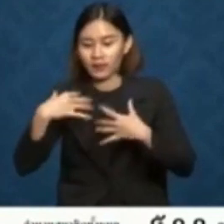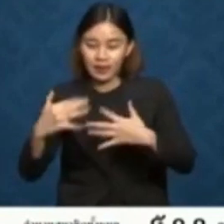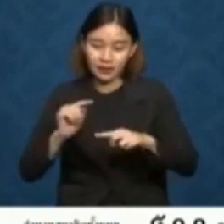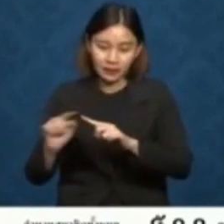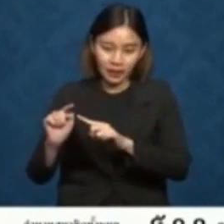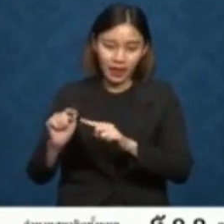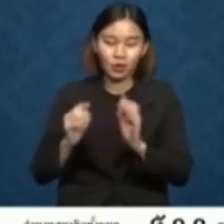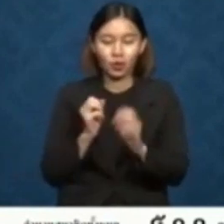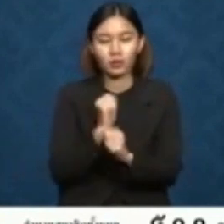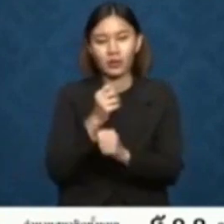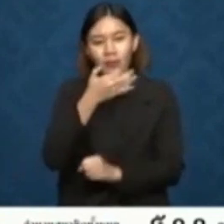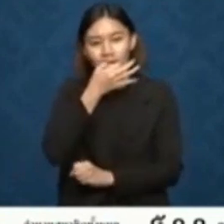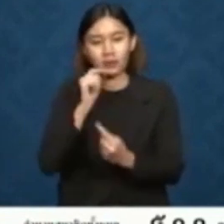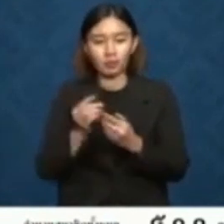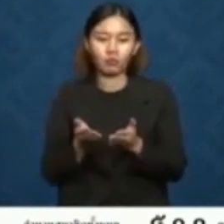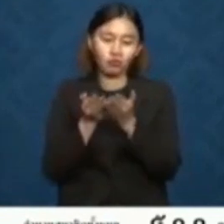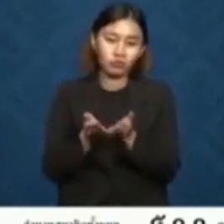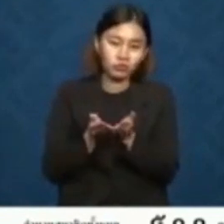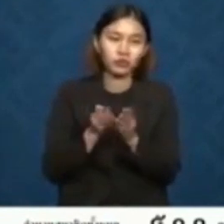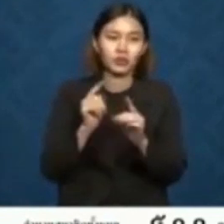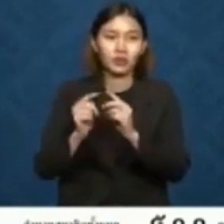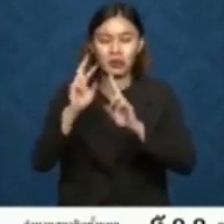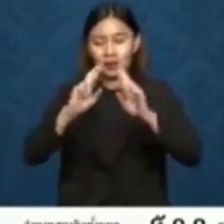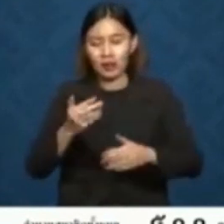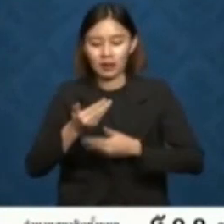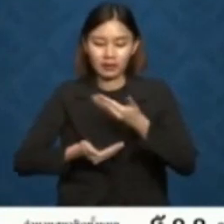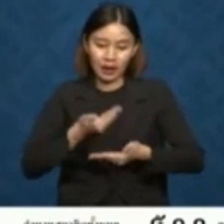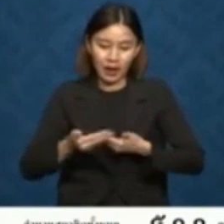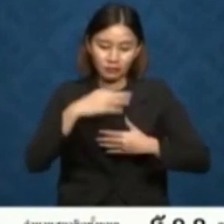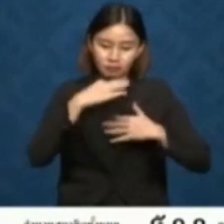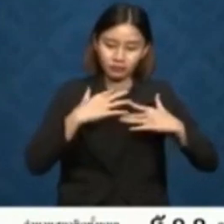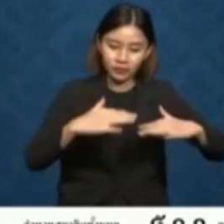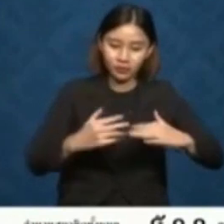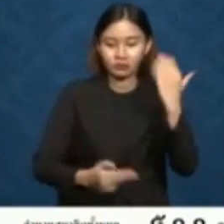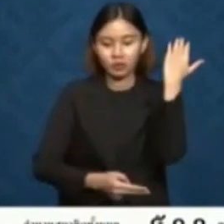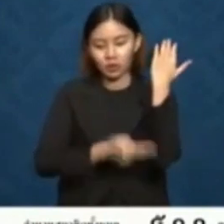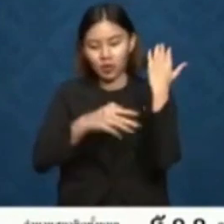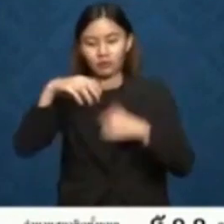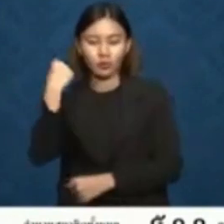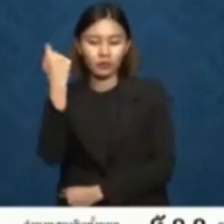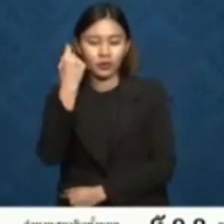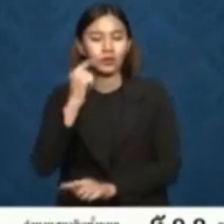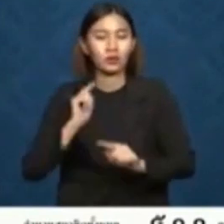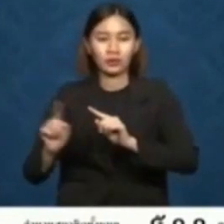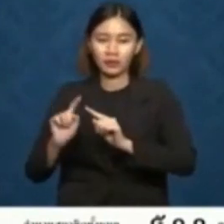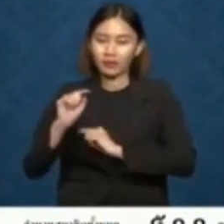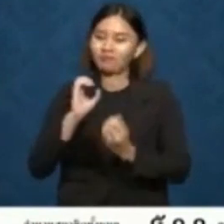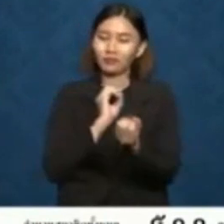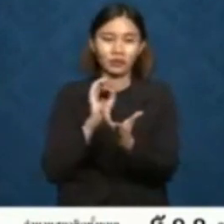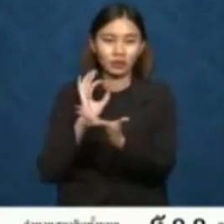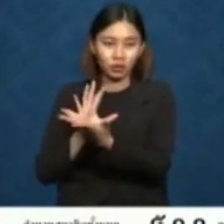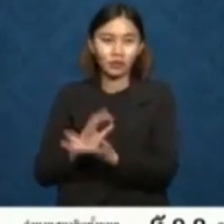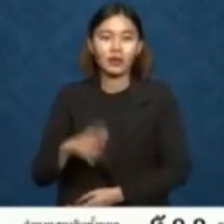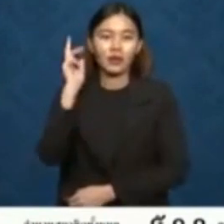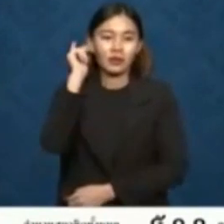ลูกเรือประมงที่มีอาชีพต่อเนื่องจากการประมงร้านค้าอาหารชายหาดโรงแรมการท่องเที่ยวอื่นๆอี